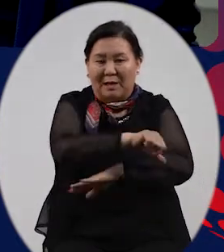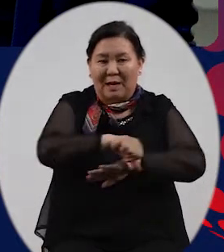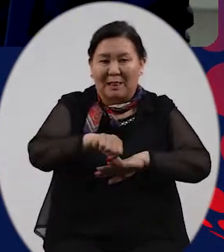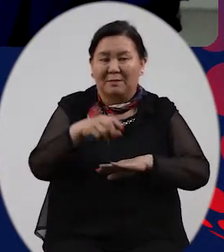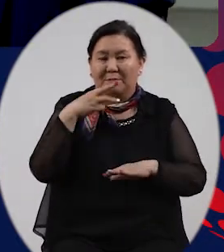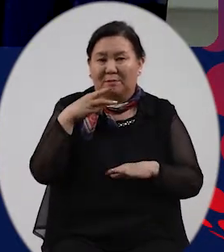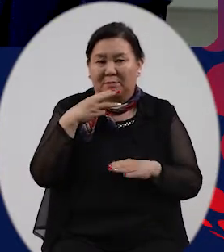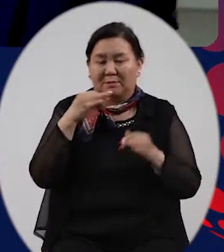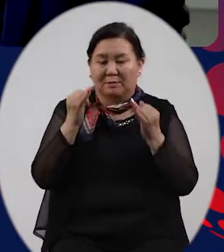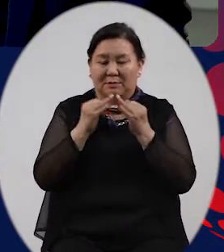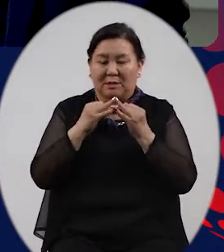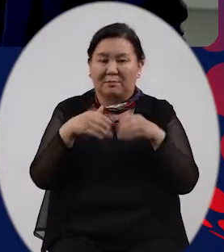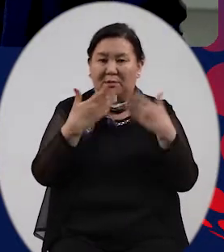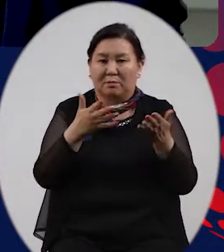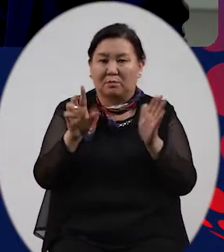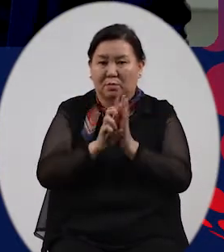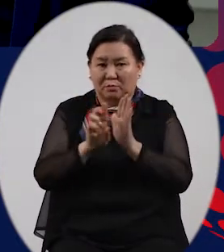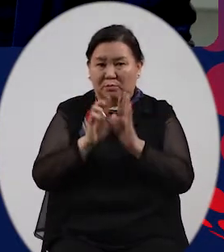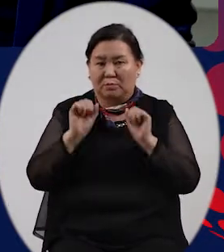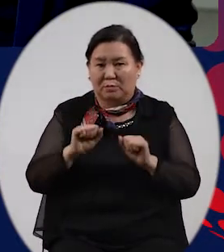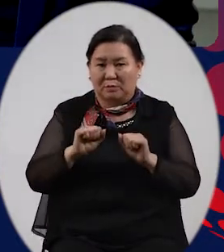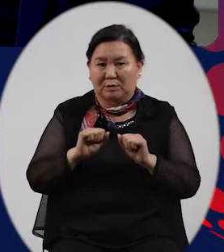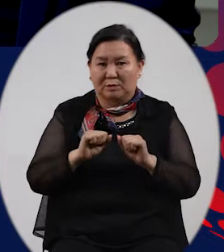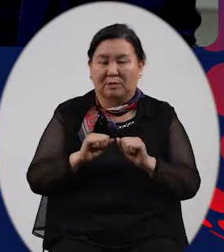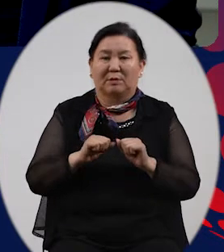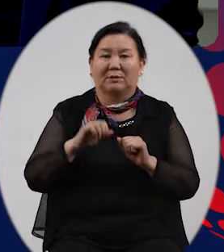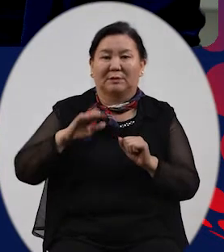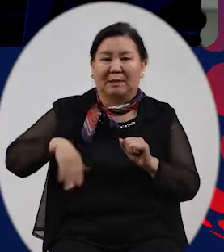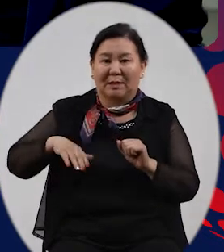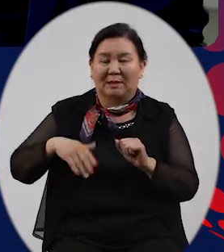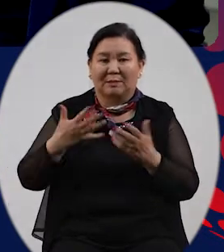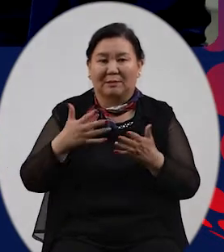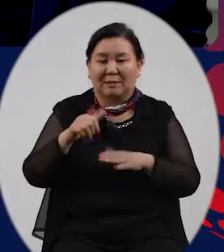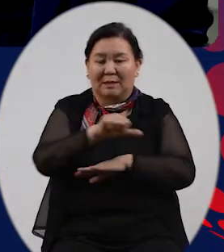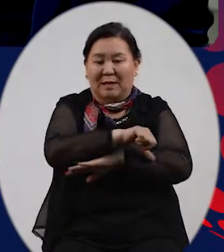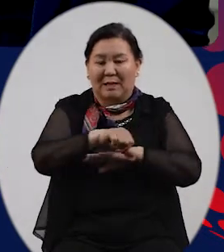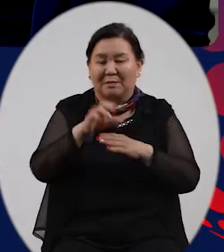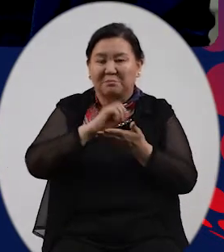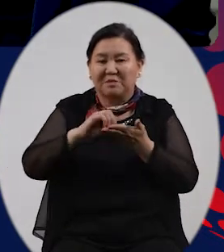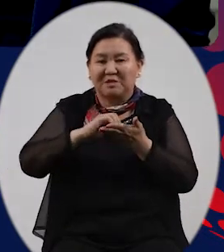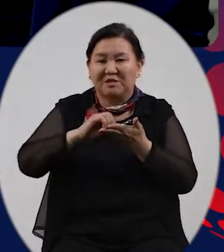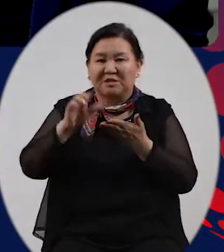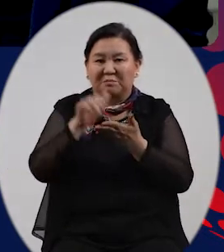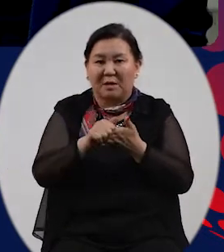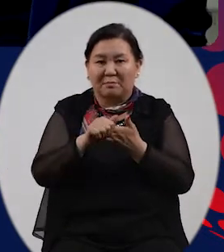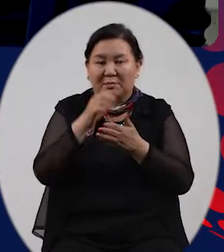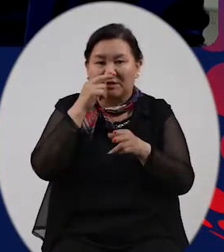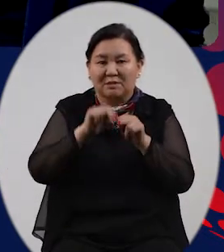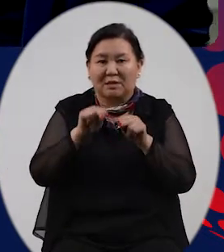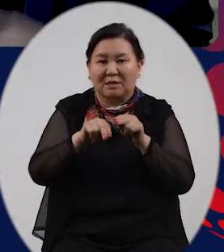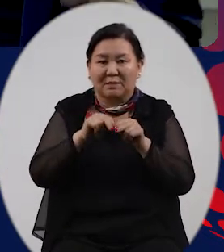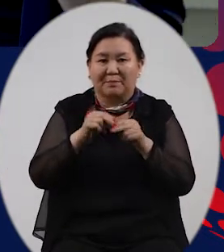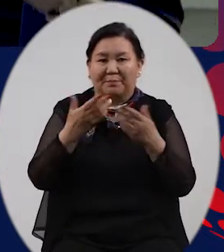бол цахимаар мэдүүлэх боломжтой болсон. За үүний дараагаар бол гайлын бичиг баримтыг шалгах үйл ажиллагаа явагдана.